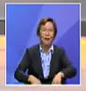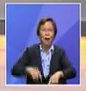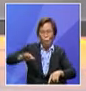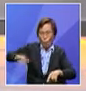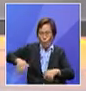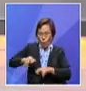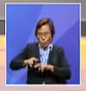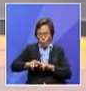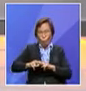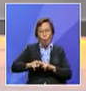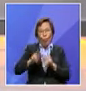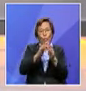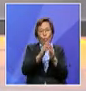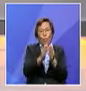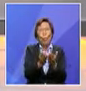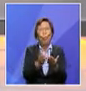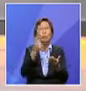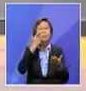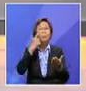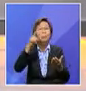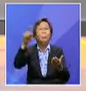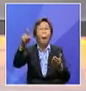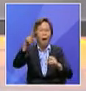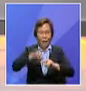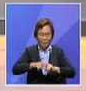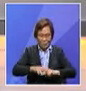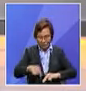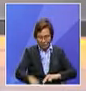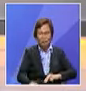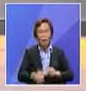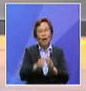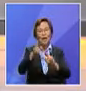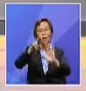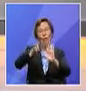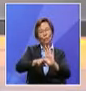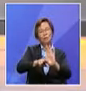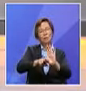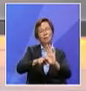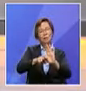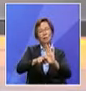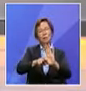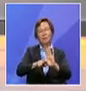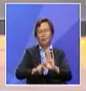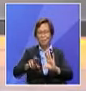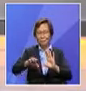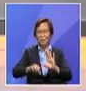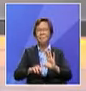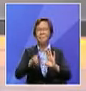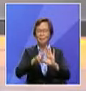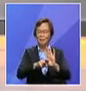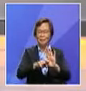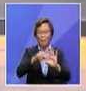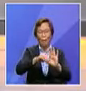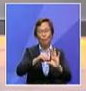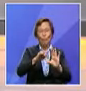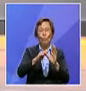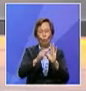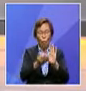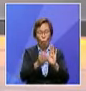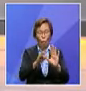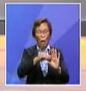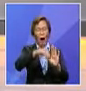duduk. Buku cendermata dia letak di atas kerusi. Kemudian dia duduk, dia letak buku tu di belakang